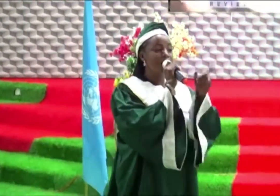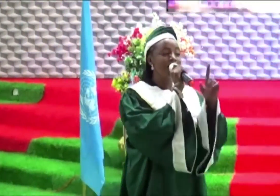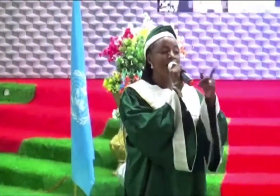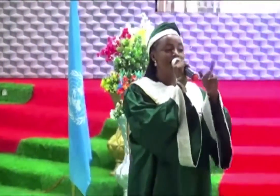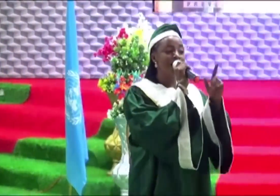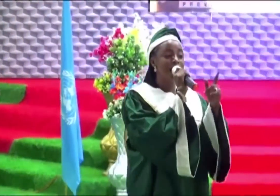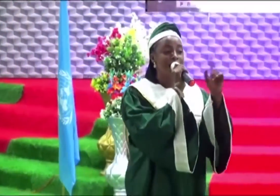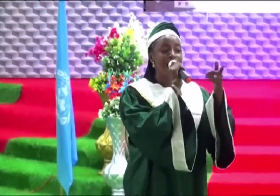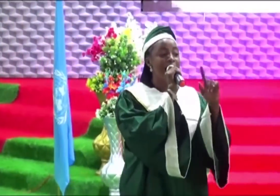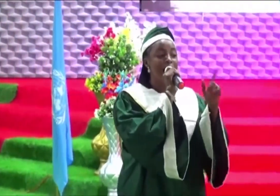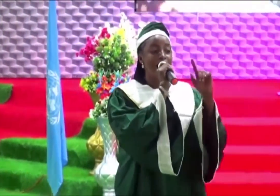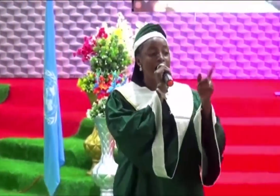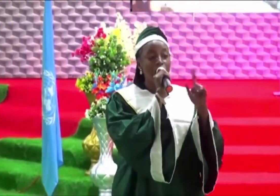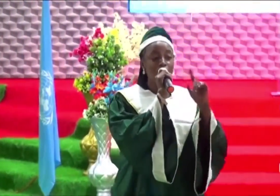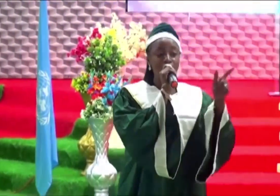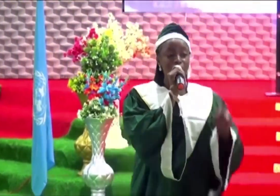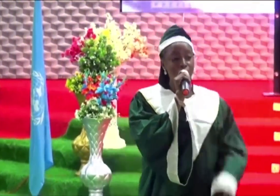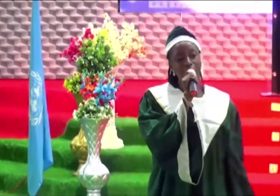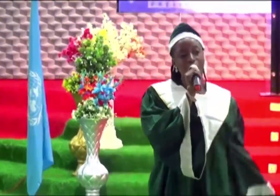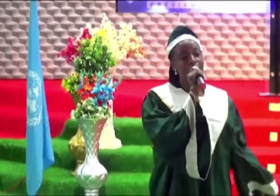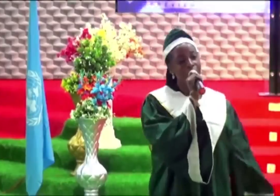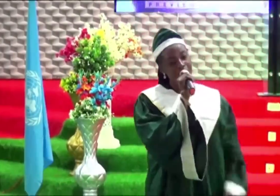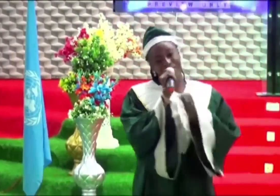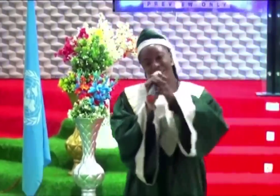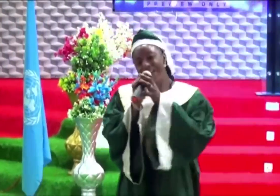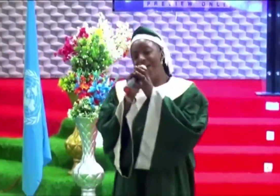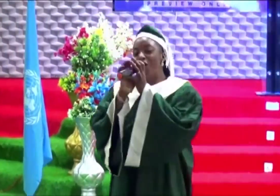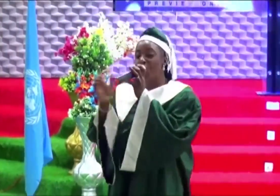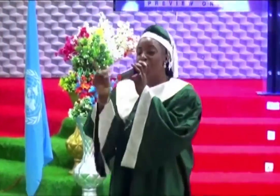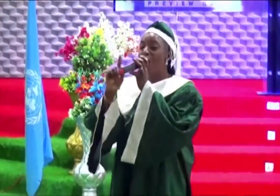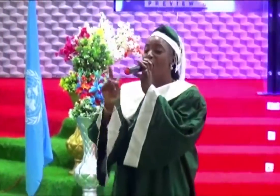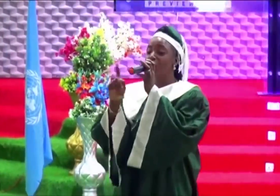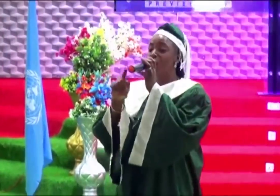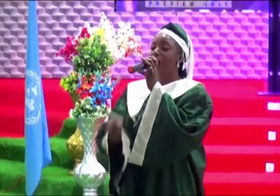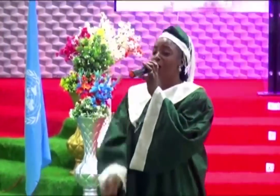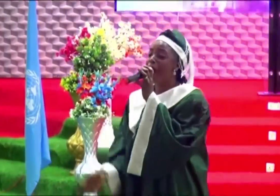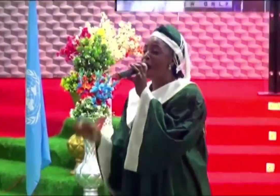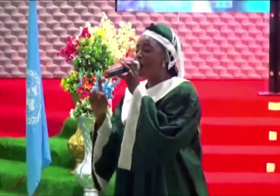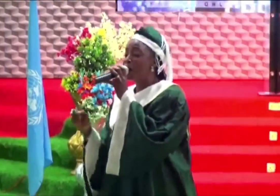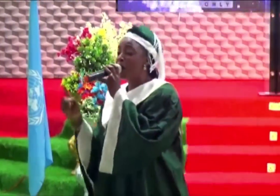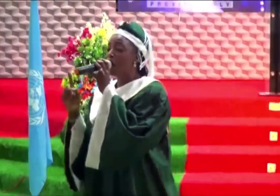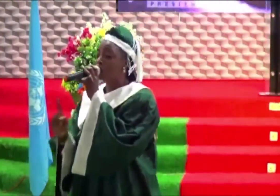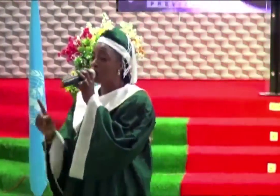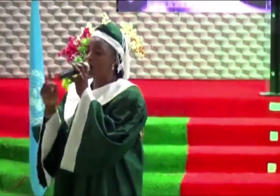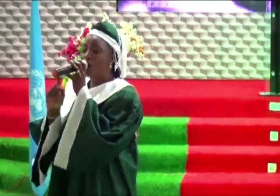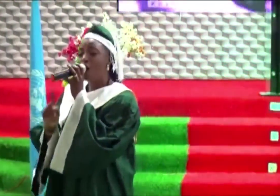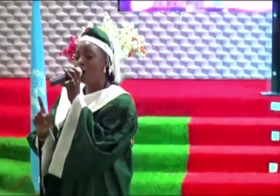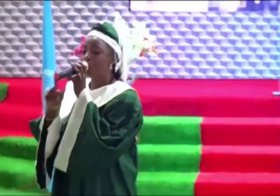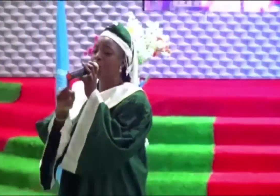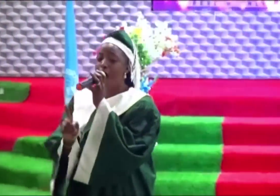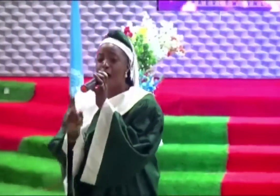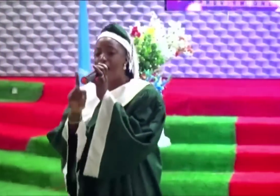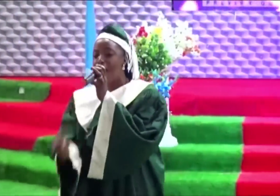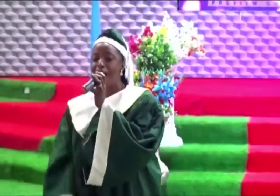Ìwọ sáré sáré sáré rẹ̀rẹ̀ ò tí yọ. Ìrìn ogójì ọjọ́ ó wá dọ́gójì ọdún fún